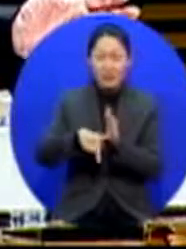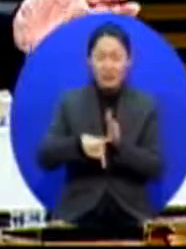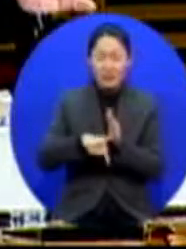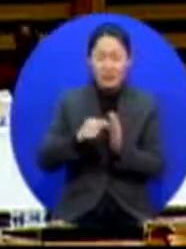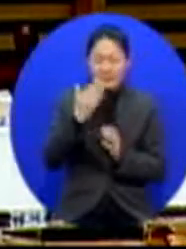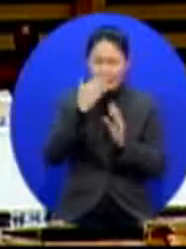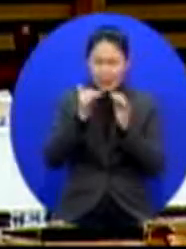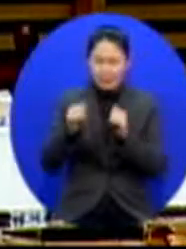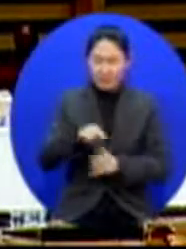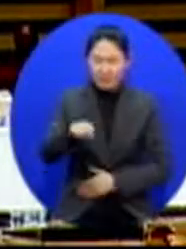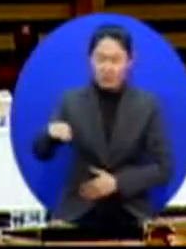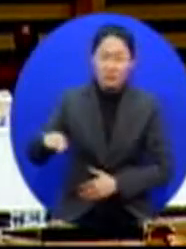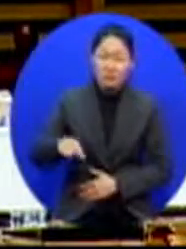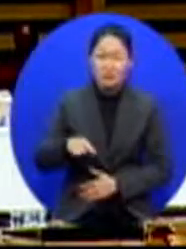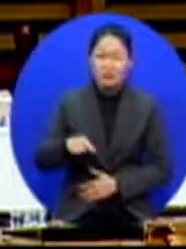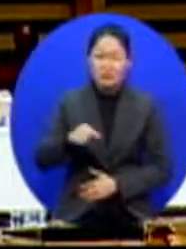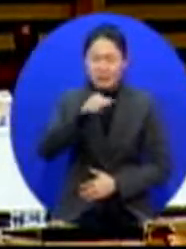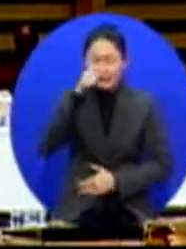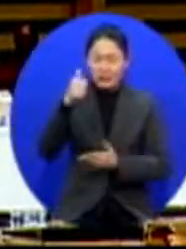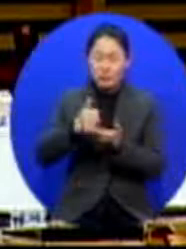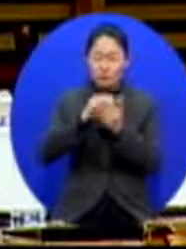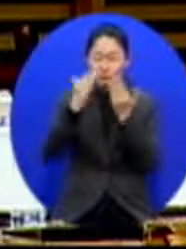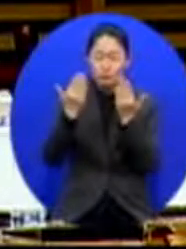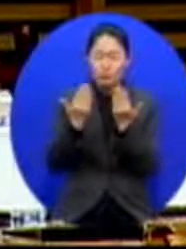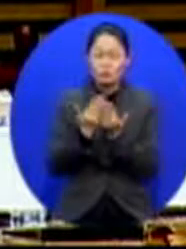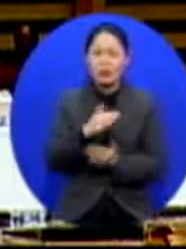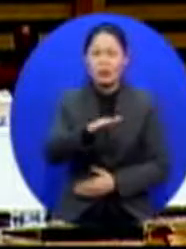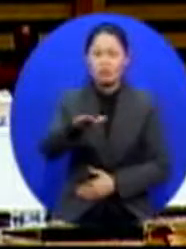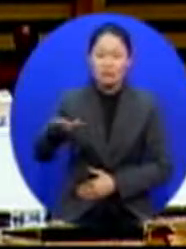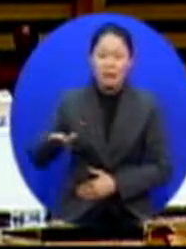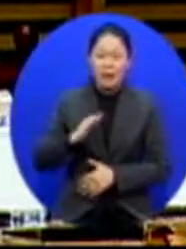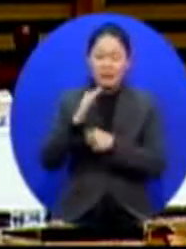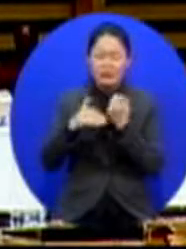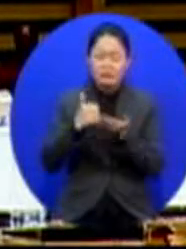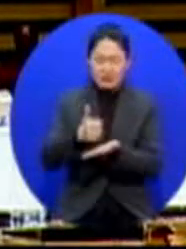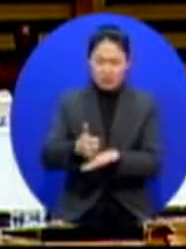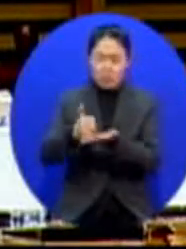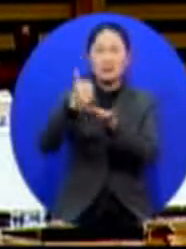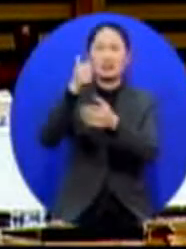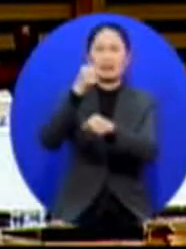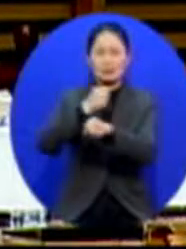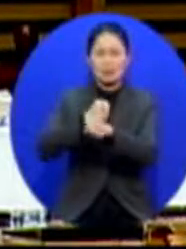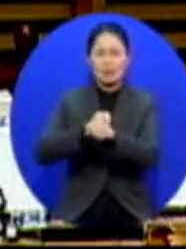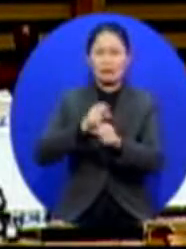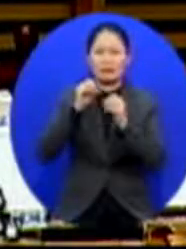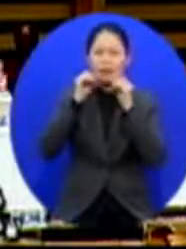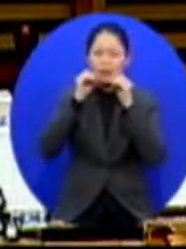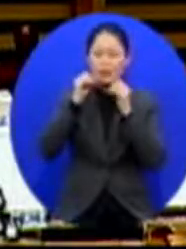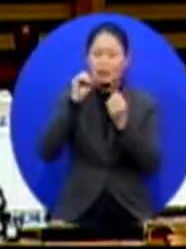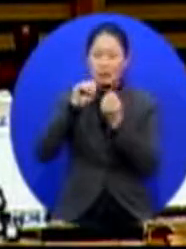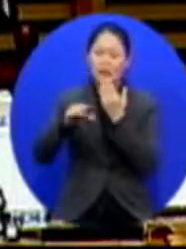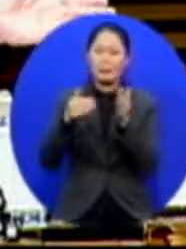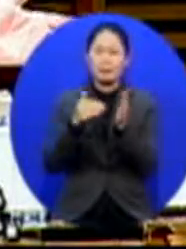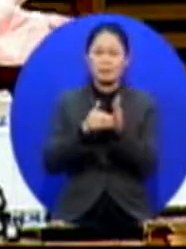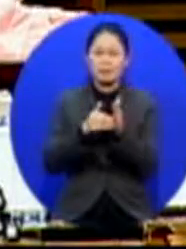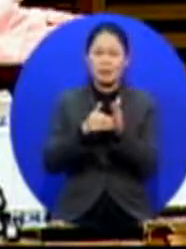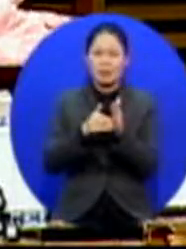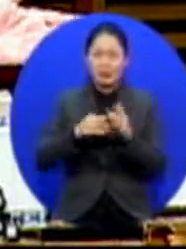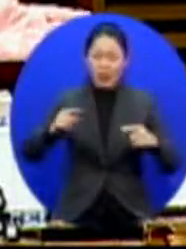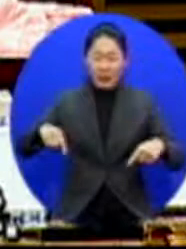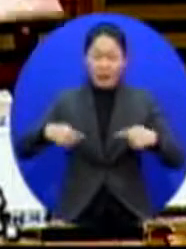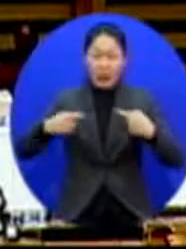백성들 장로들이 다 우리가 하나님을 섬기겠습니다 그렇게 대답을 했어요 엘리아 12의